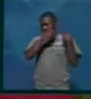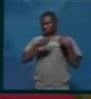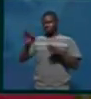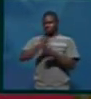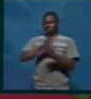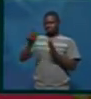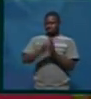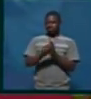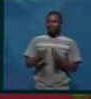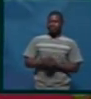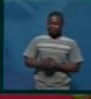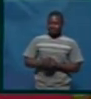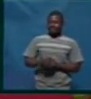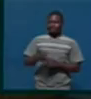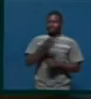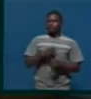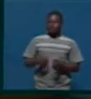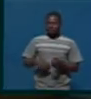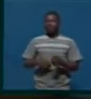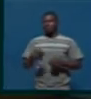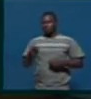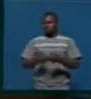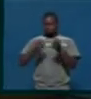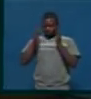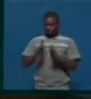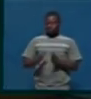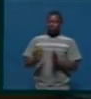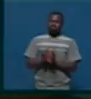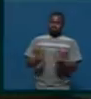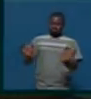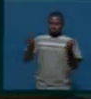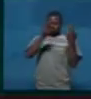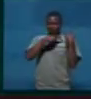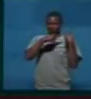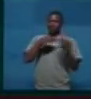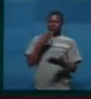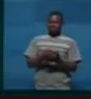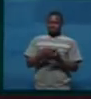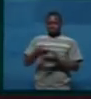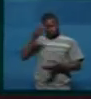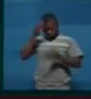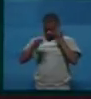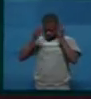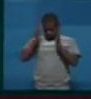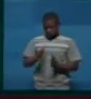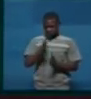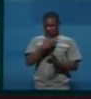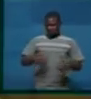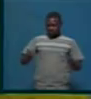Des directeurs généraux, des responsables financiers et juridiques d'importantes entreprises réunis en séance de